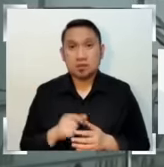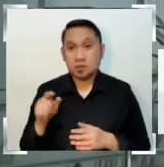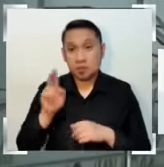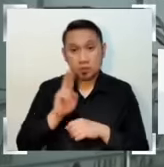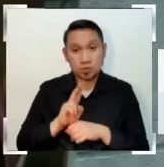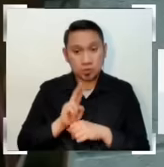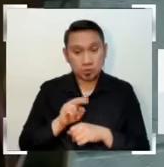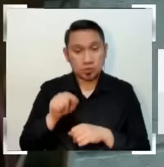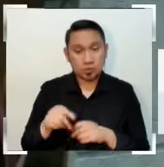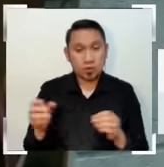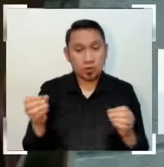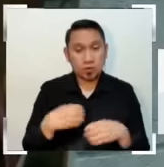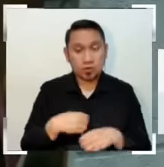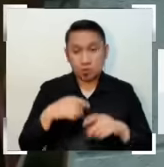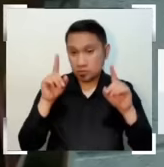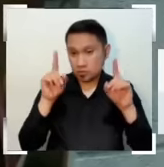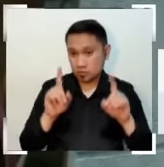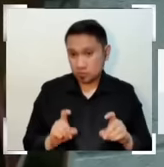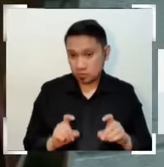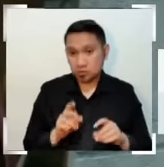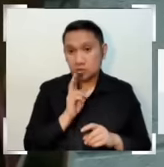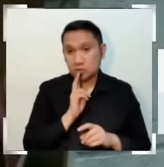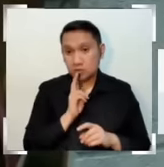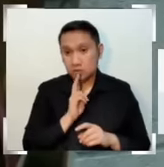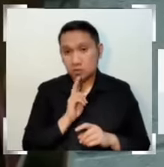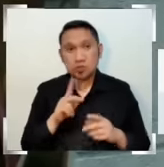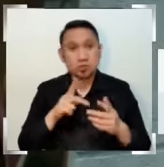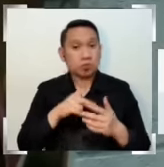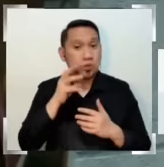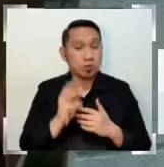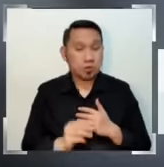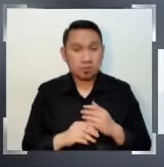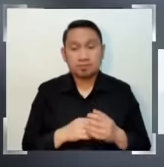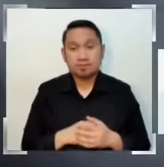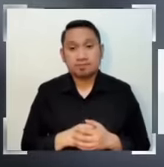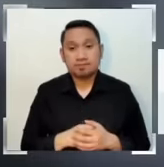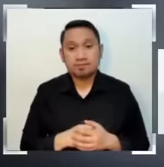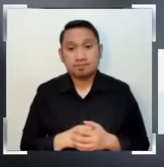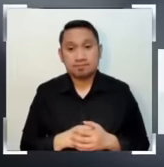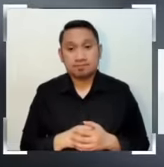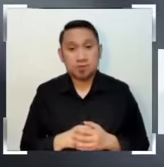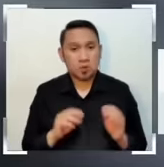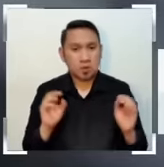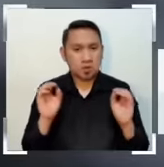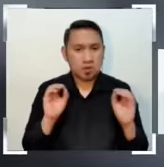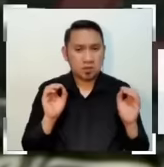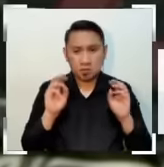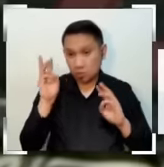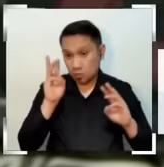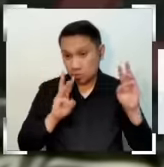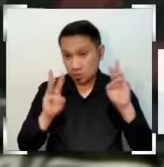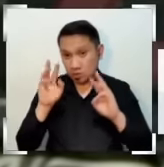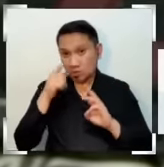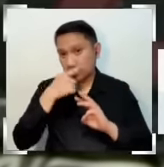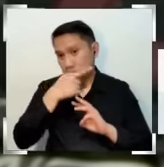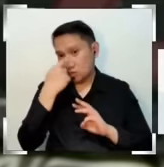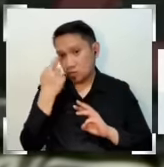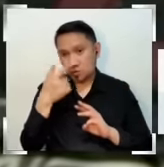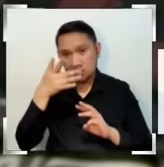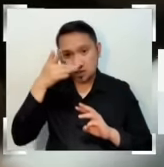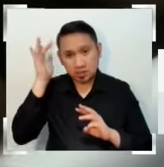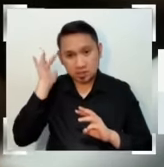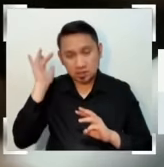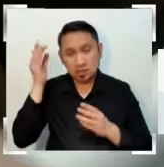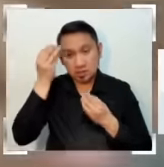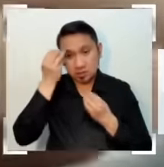para i-test ang potential suspicious programs. Wala naman daw dapat ikabahala dahil wala naman daw sensitibong impormasyon